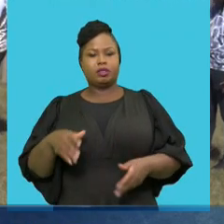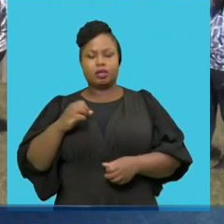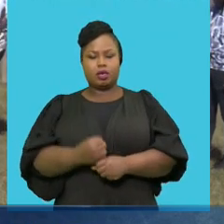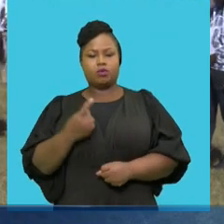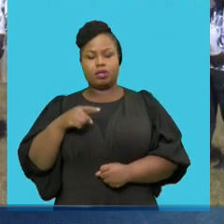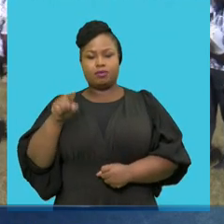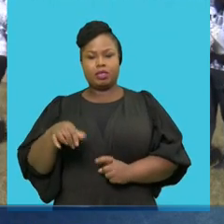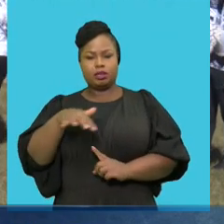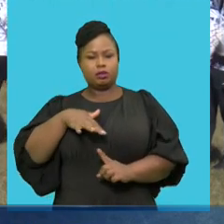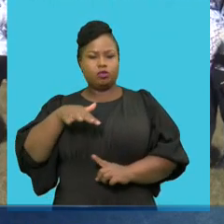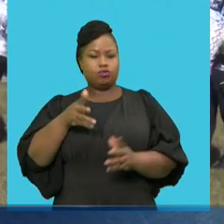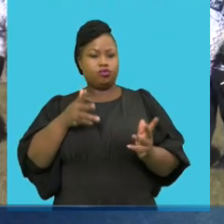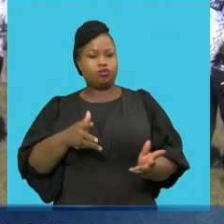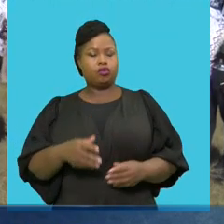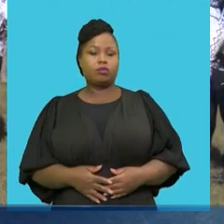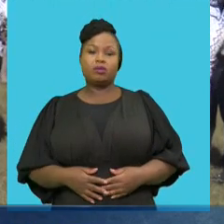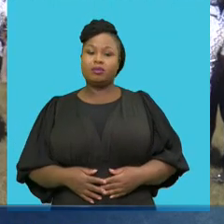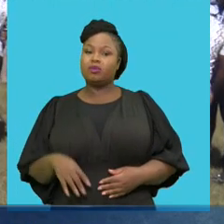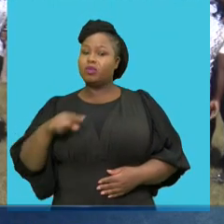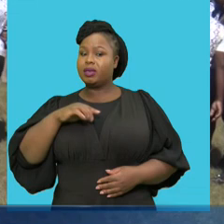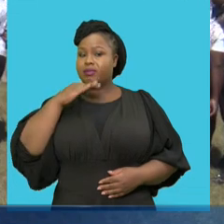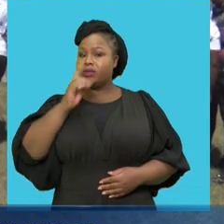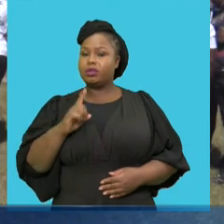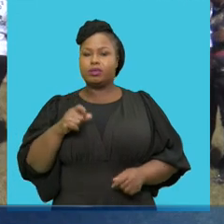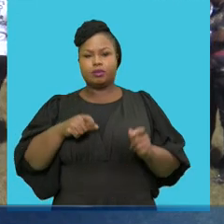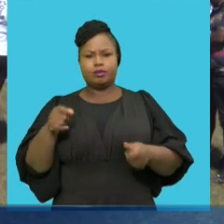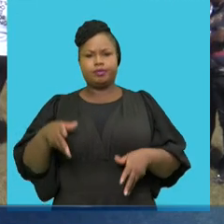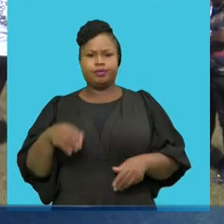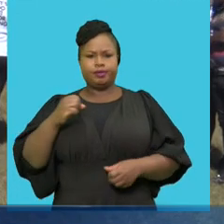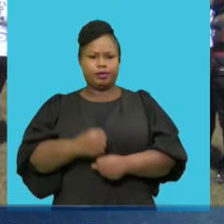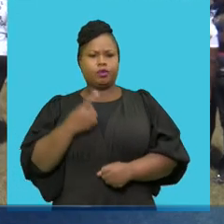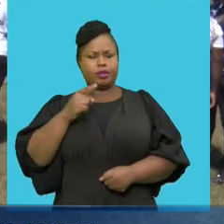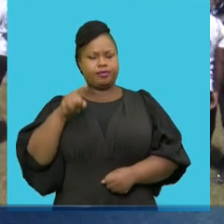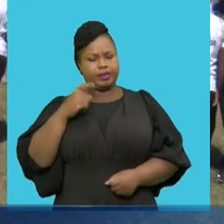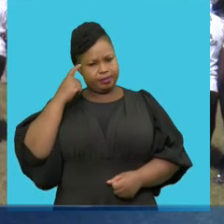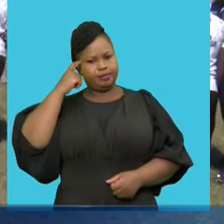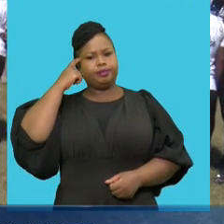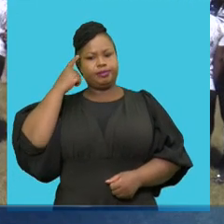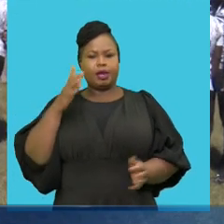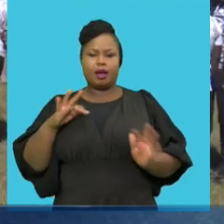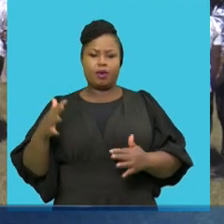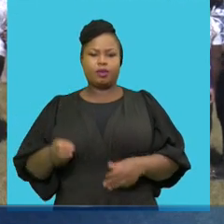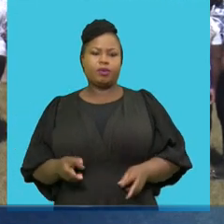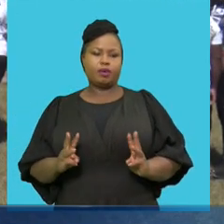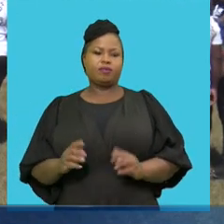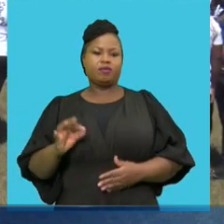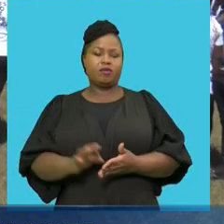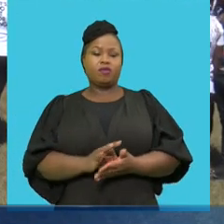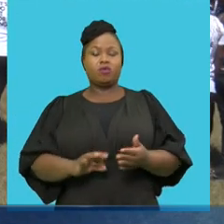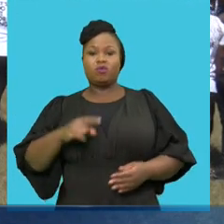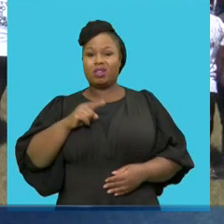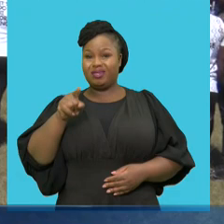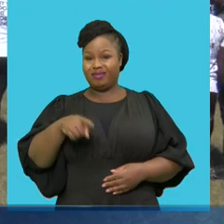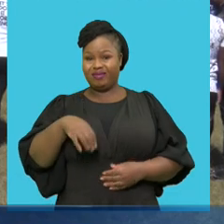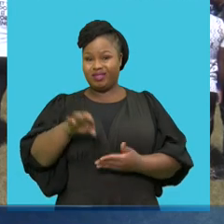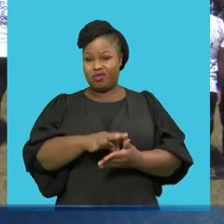simo lesi ekuso kuyasho ukuthi abantu balapha e-Gauteng kudinga ukuthi bakhonside indlela abavota ngayo. Lolu khetho esiya kulo